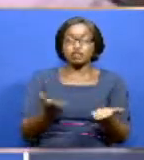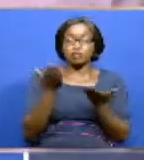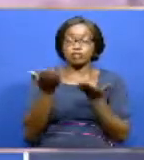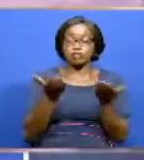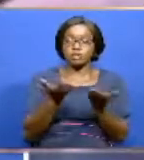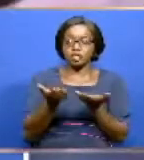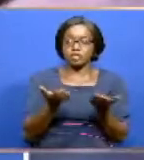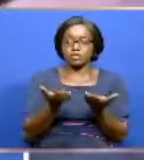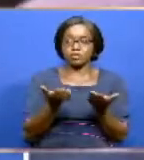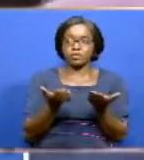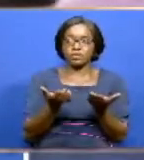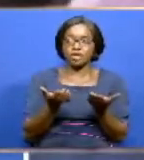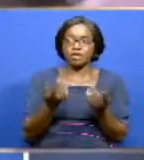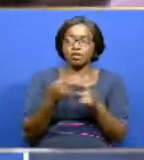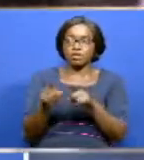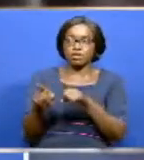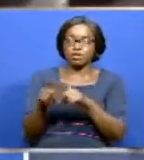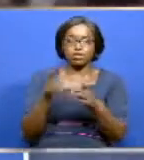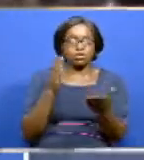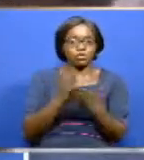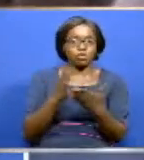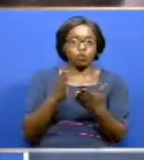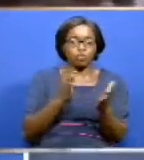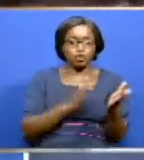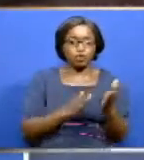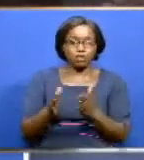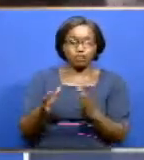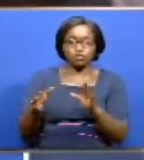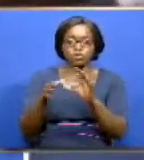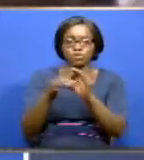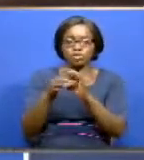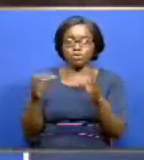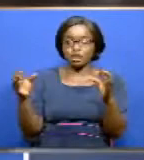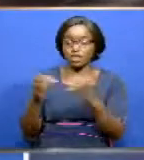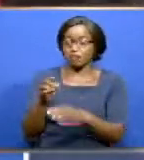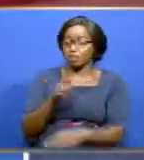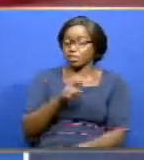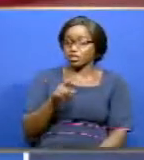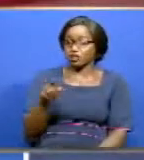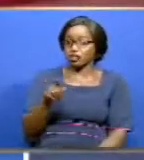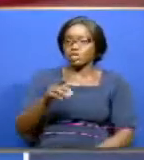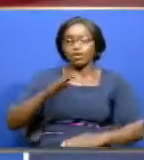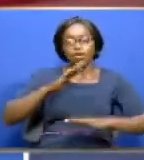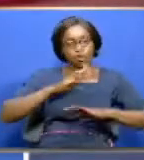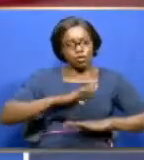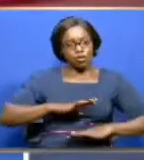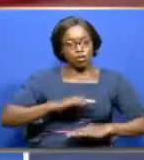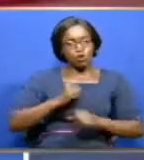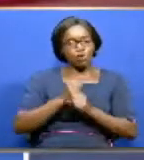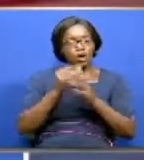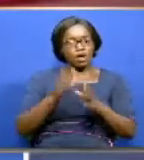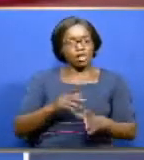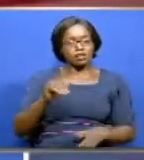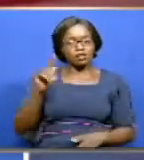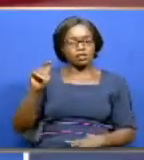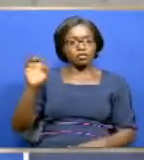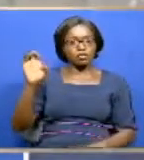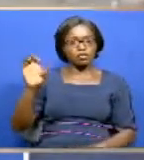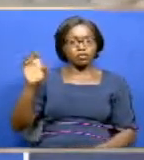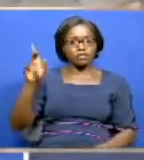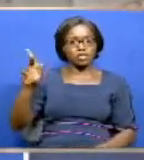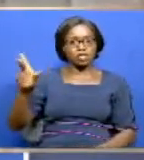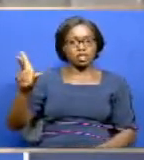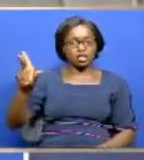biashara. Hata hivyo, kusitishwa kwa mpango wa kuungana kwa kampuni hizo ni afueni kwa wafanyakazi wa kampuni ya Telkom Kenya